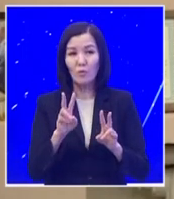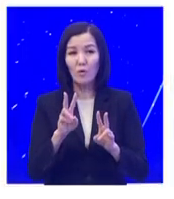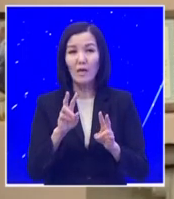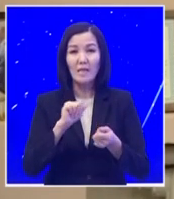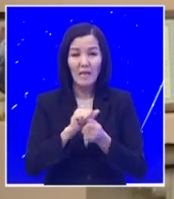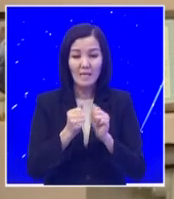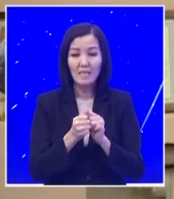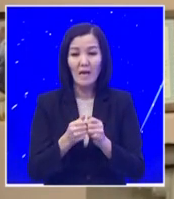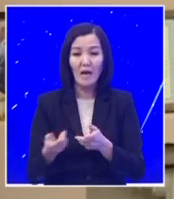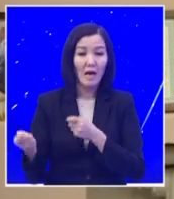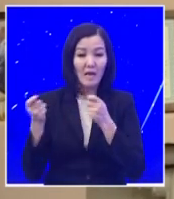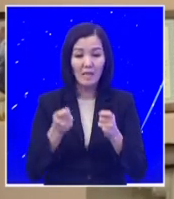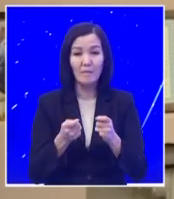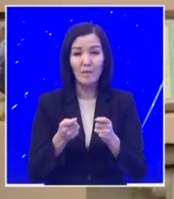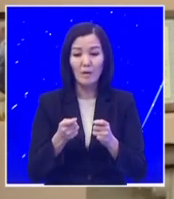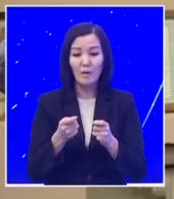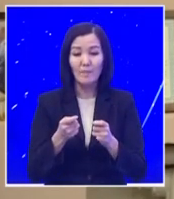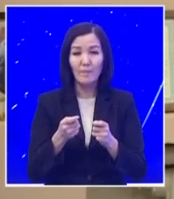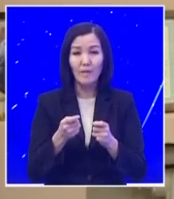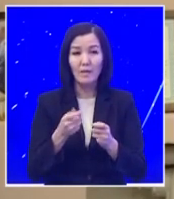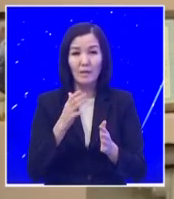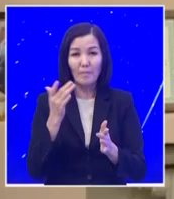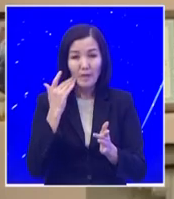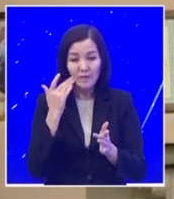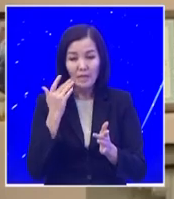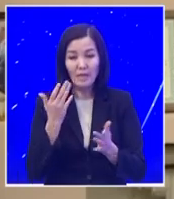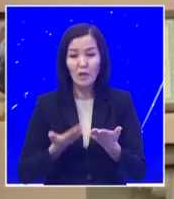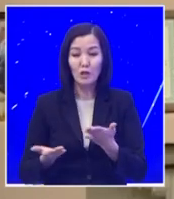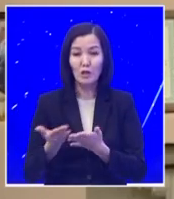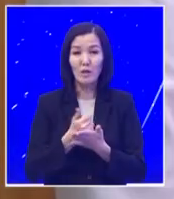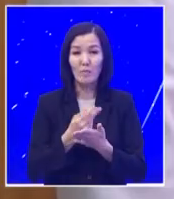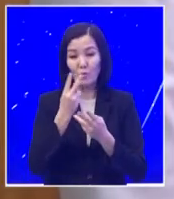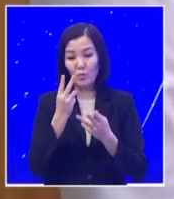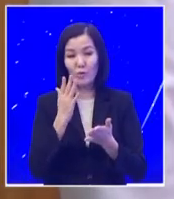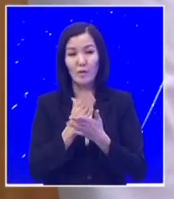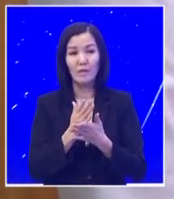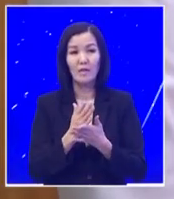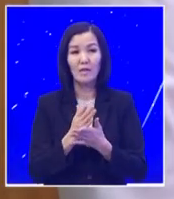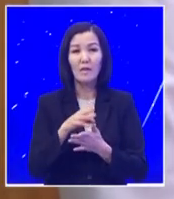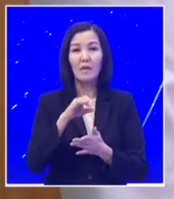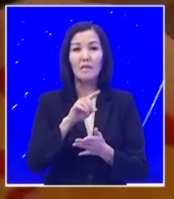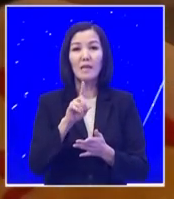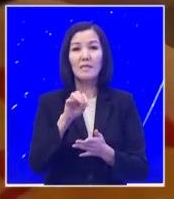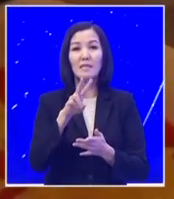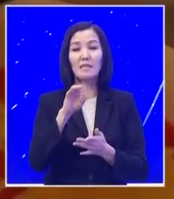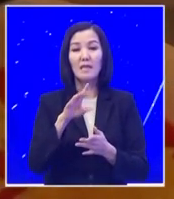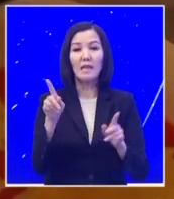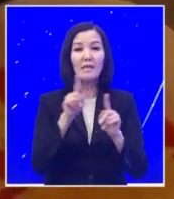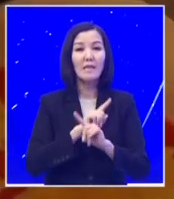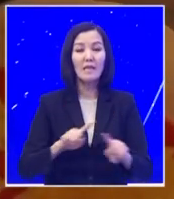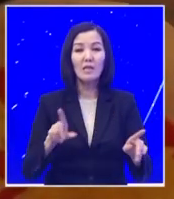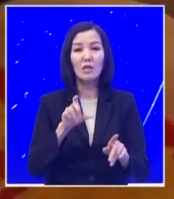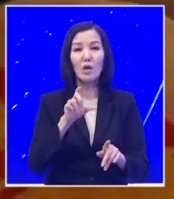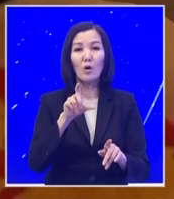алып, бір композиция жасап, оны енді әрбір адамның қолына келмейді деп ойлаймын. Танзиланың мұндай өзгеден ерекше хоббиін